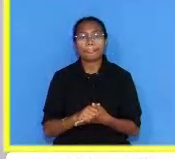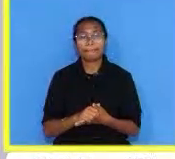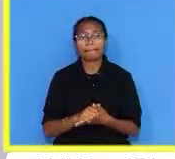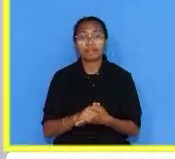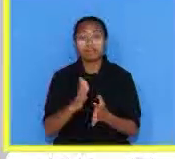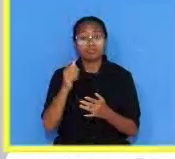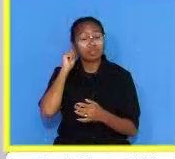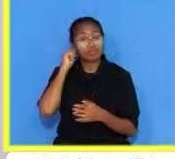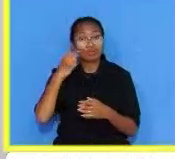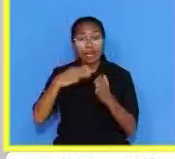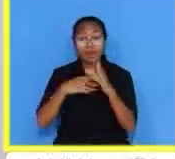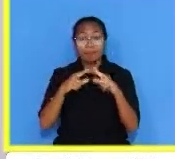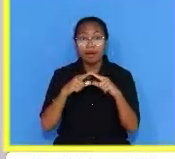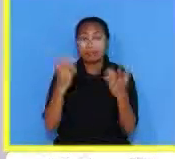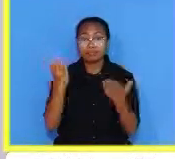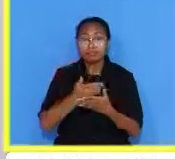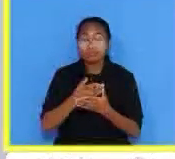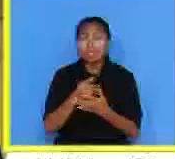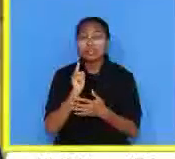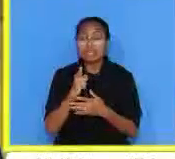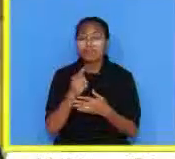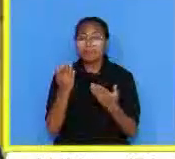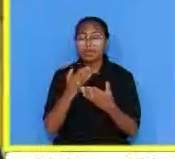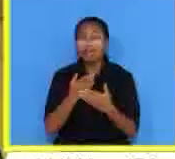dari Ibu Emma bisa sekaligus memberikan